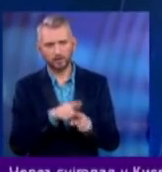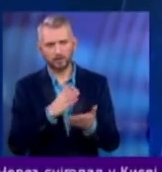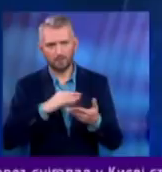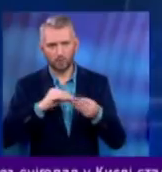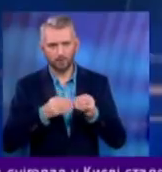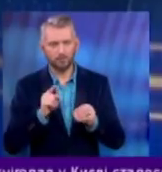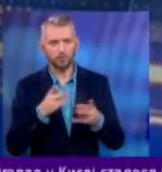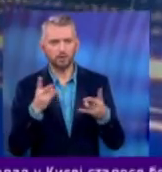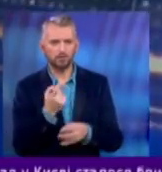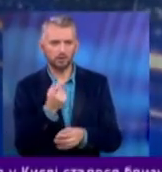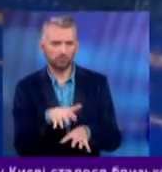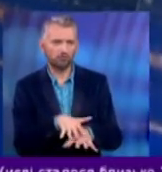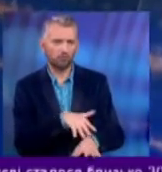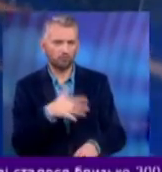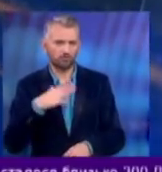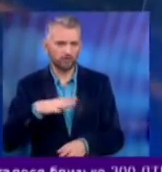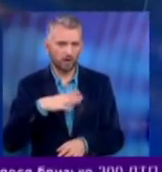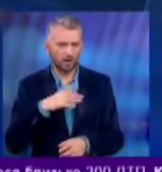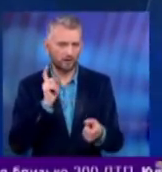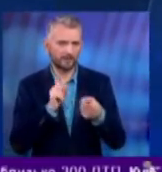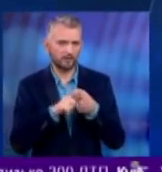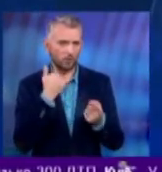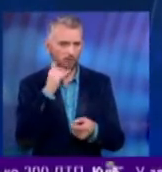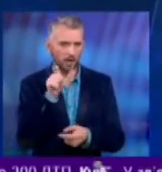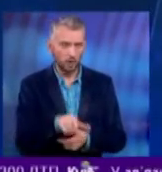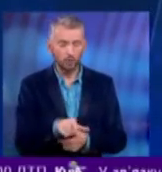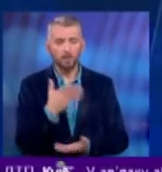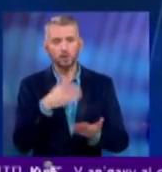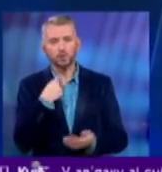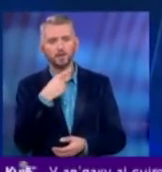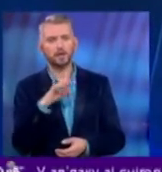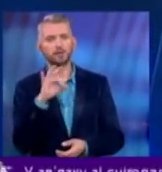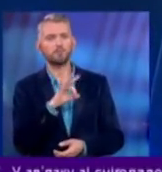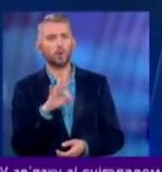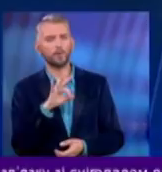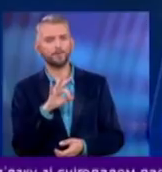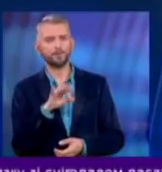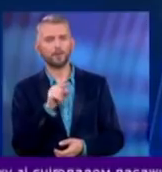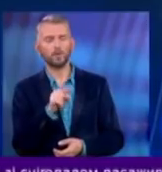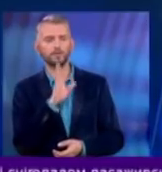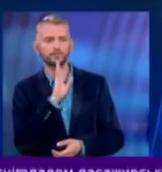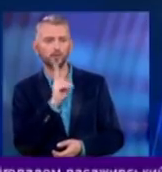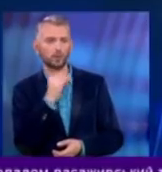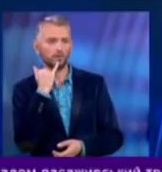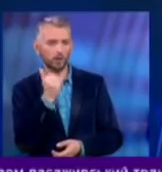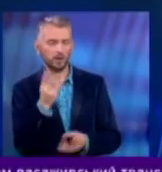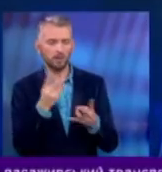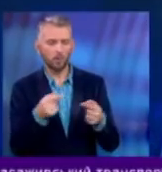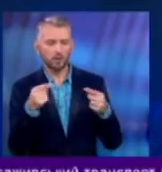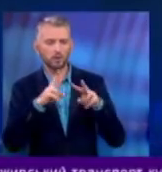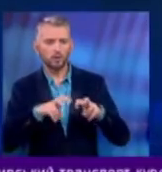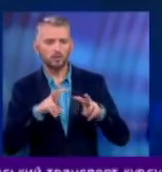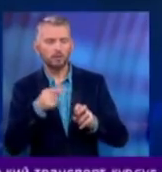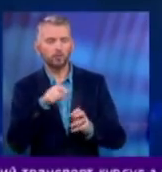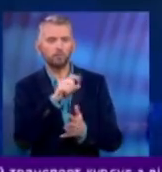трішки довше чекати з'єднання з оператором. Якщо казати про цю мешканку, що дзвонила, то треба конкретно розбиратися в